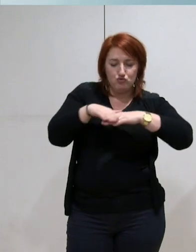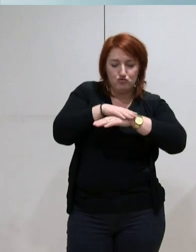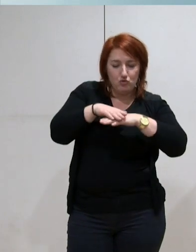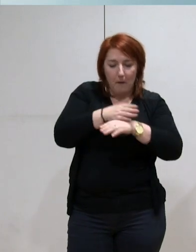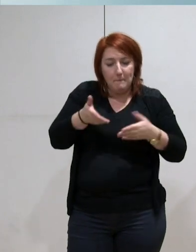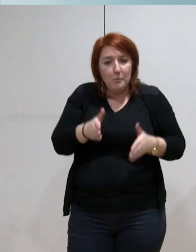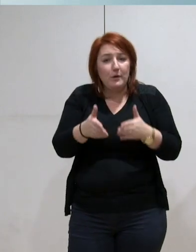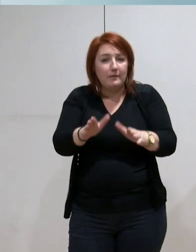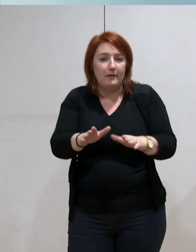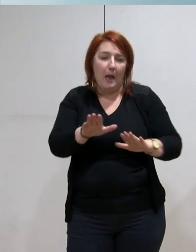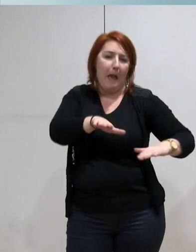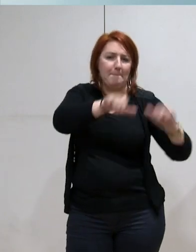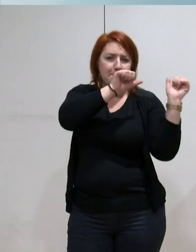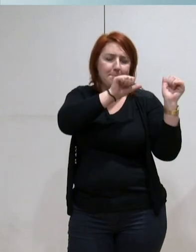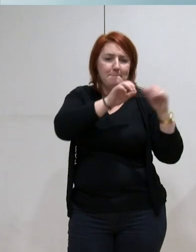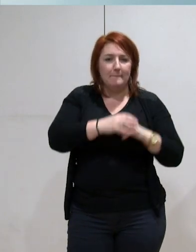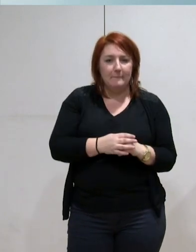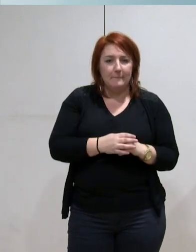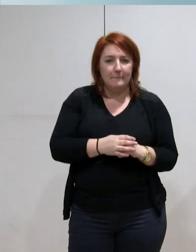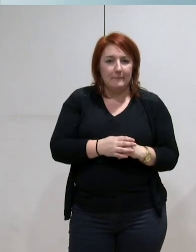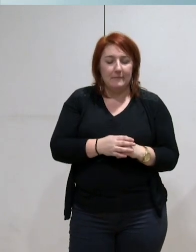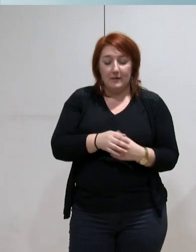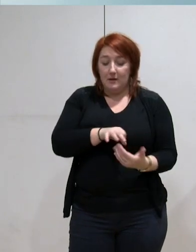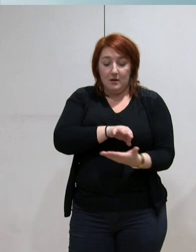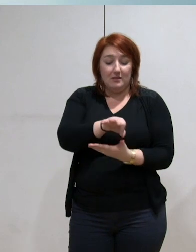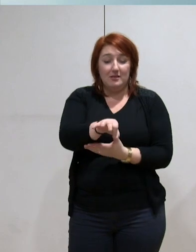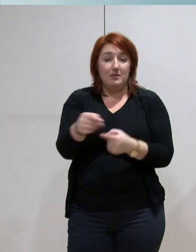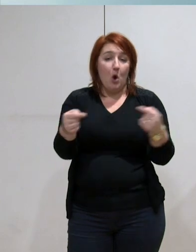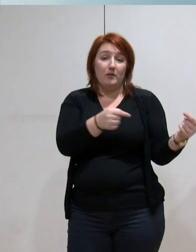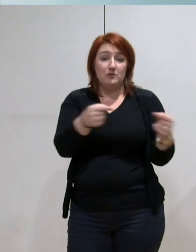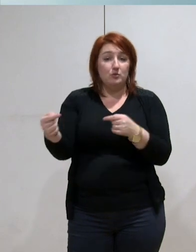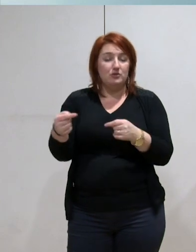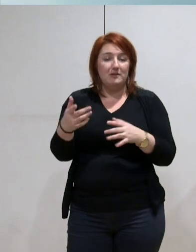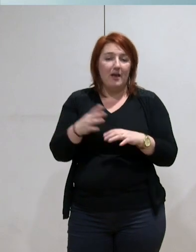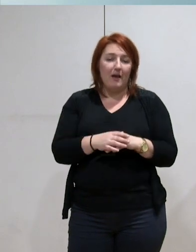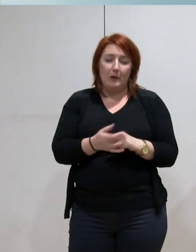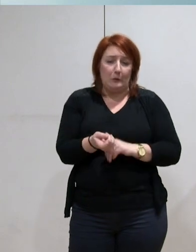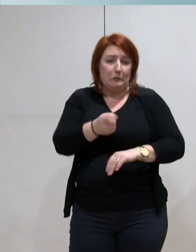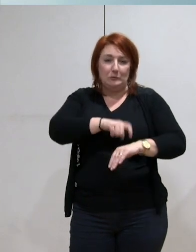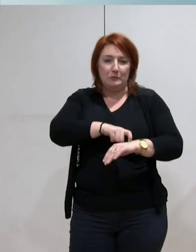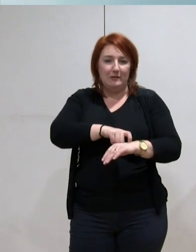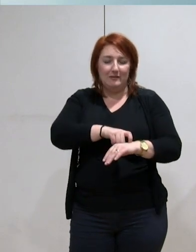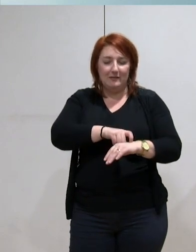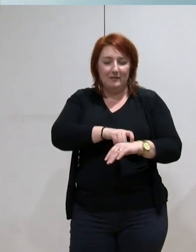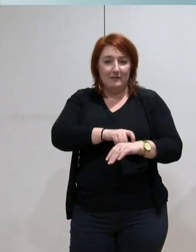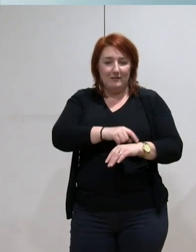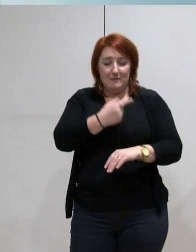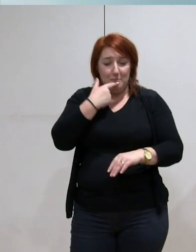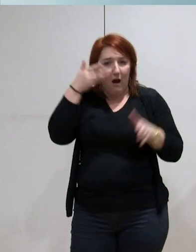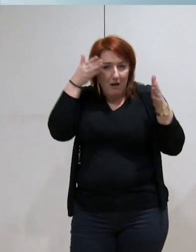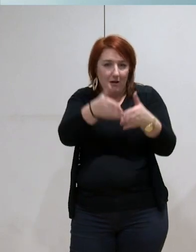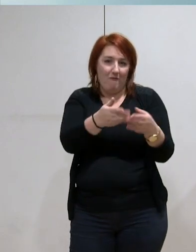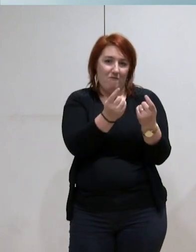opérer en privilégiant dès le débat d'orientation budgétaire une entrer dans le débat financière et